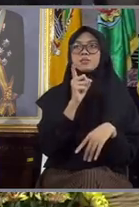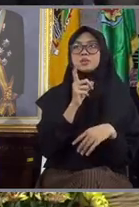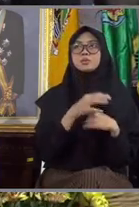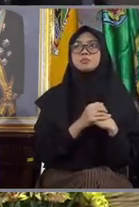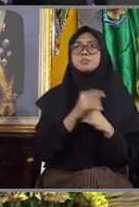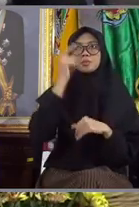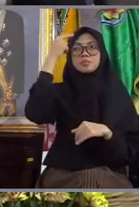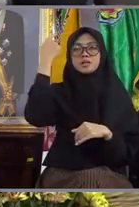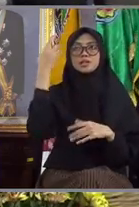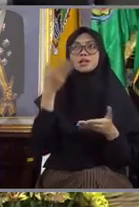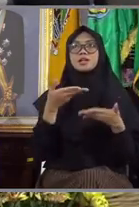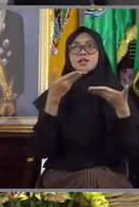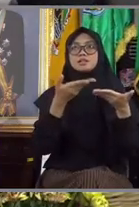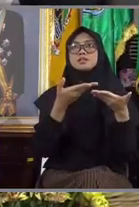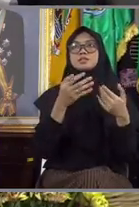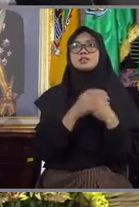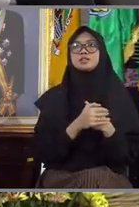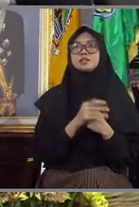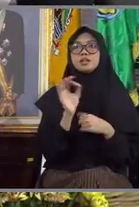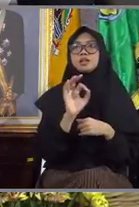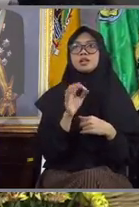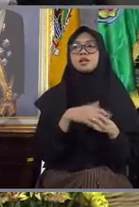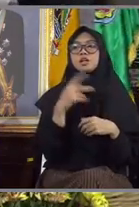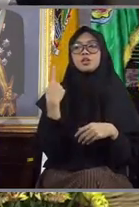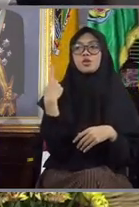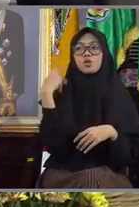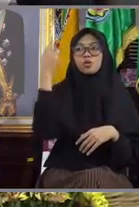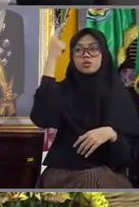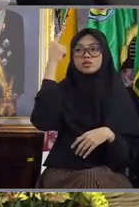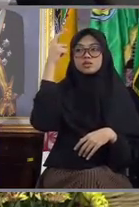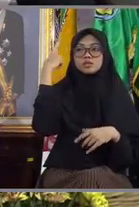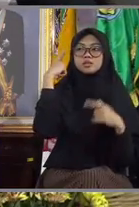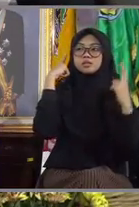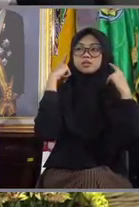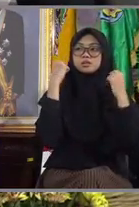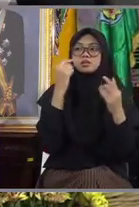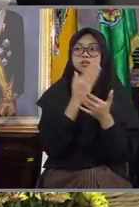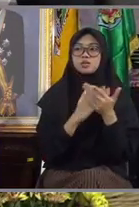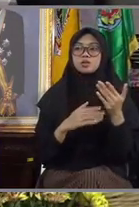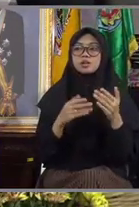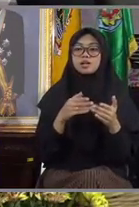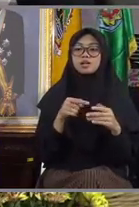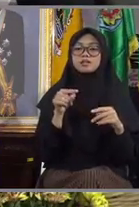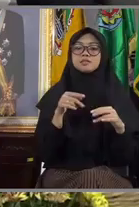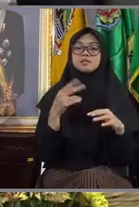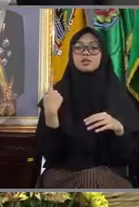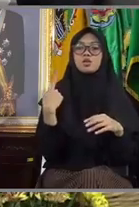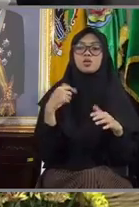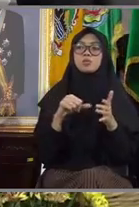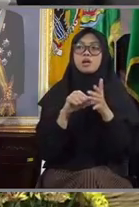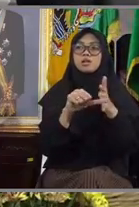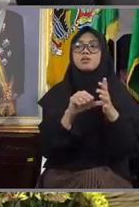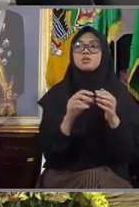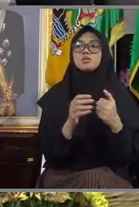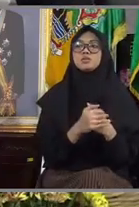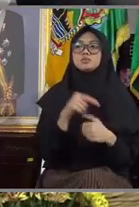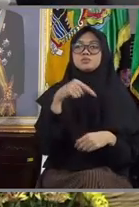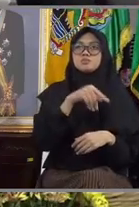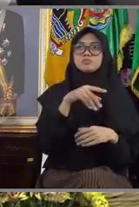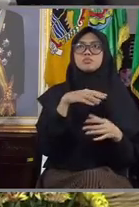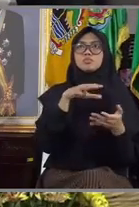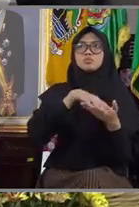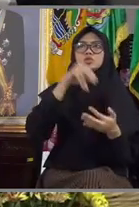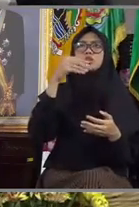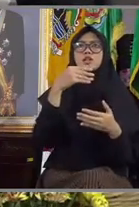dalam hal ini. Terima kasih. Okay. Mohon nanti dukungan kita sentuh dari Jawa Tengah. Nggih. Bu, nanti kita sentuh. Kita nyentuh udah banyak sekali urusan energi terbarukan. Pak Jar